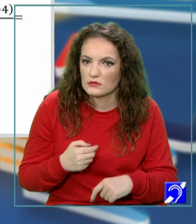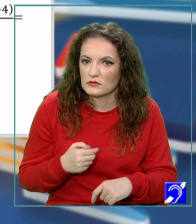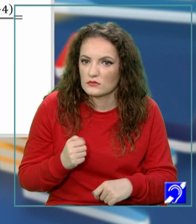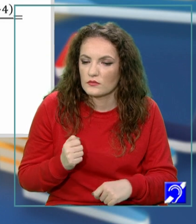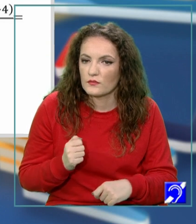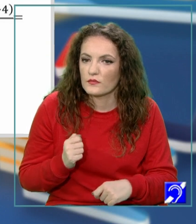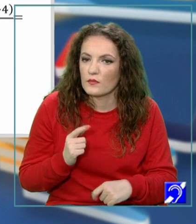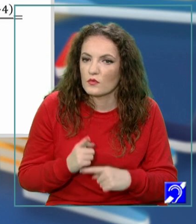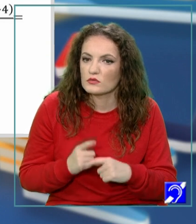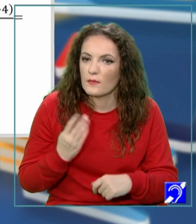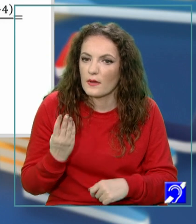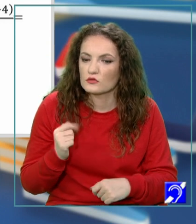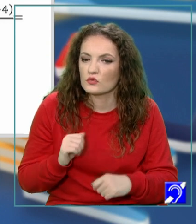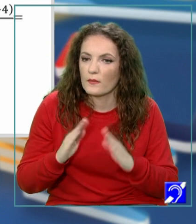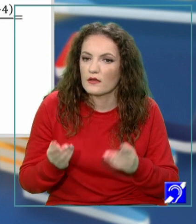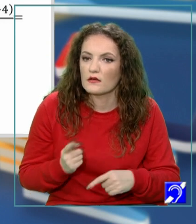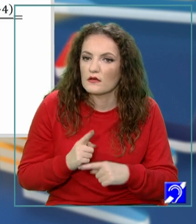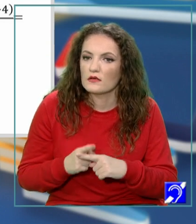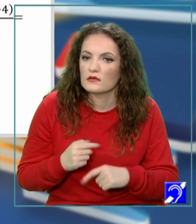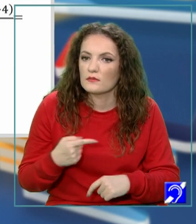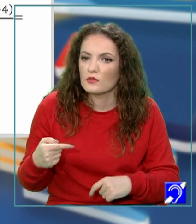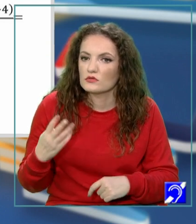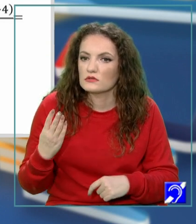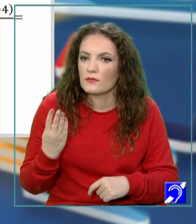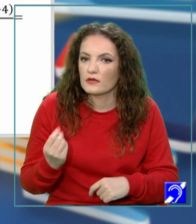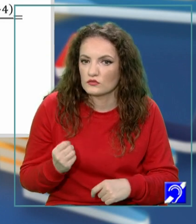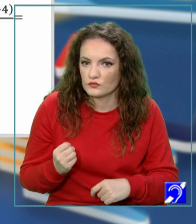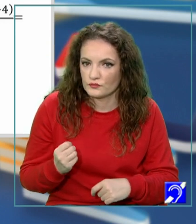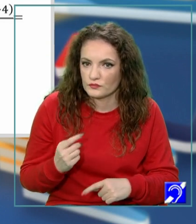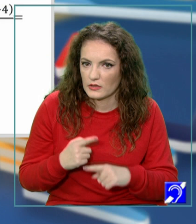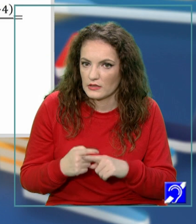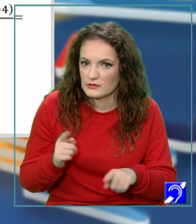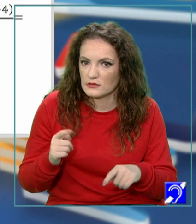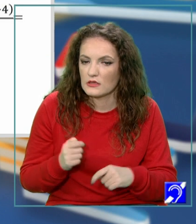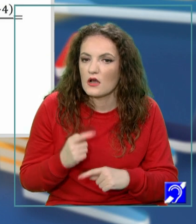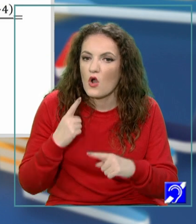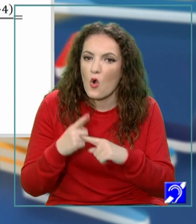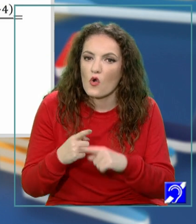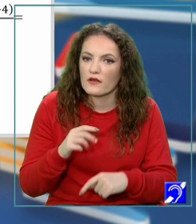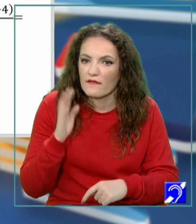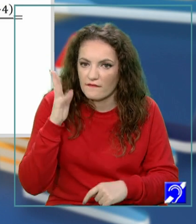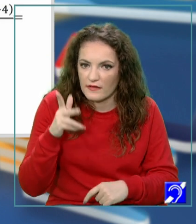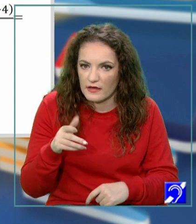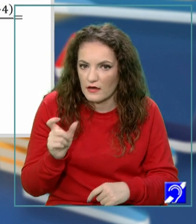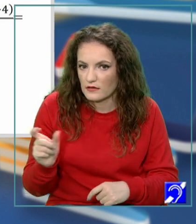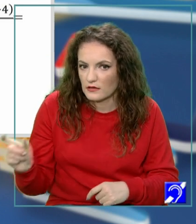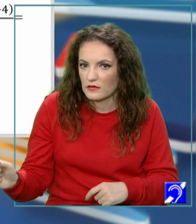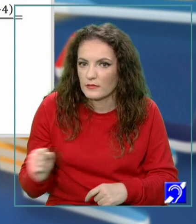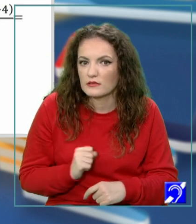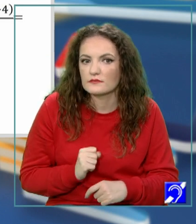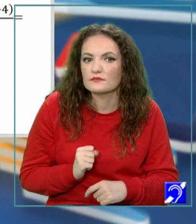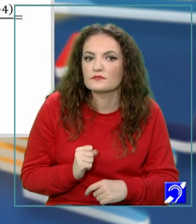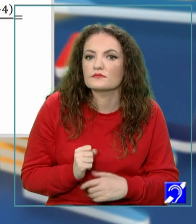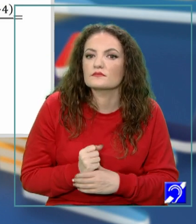4, numitorul meu comun. Voi mulți pe x cu fiecare termen din paranteza a doua și voi obține x pătrat plus 4x și pe minus 2